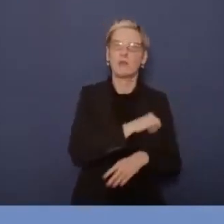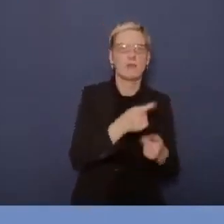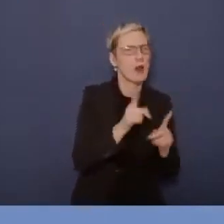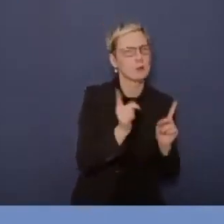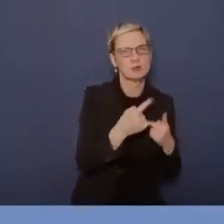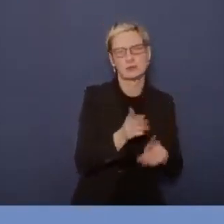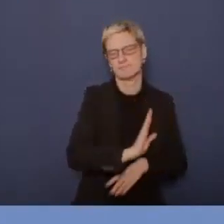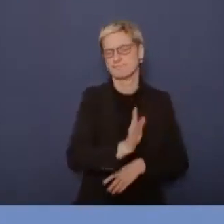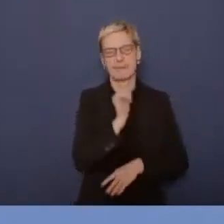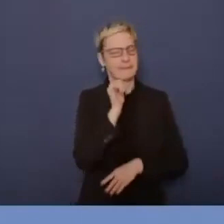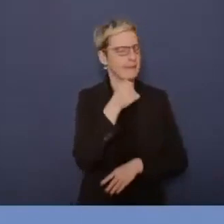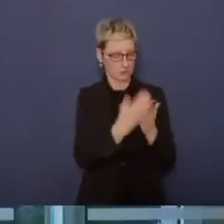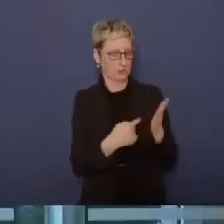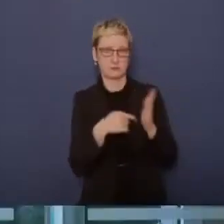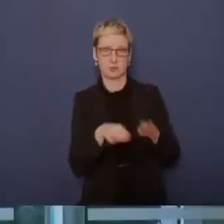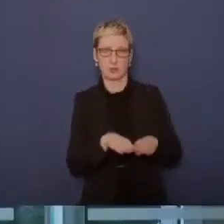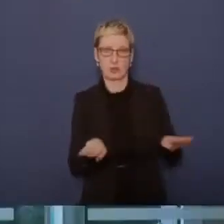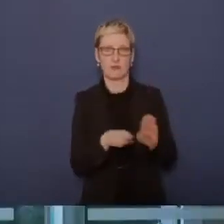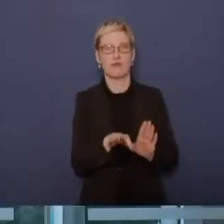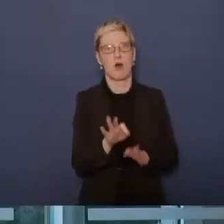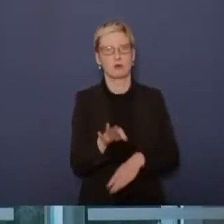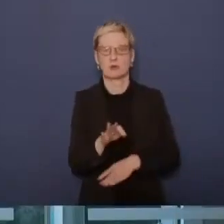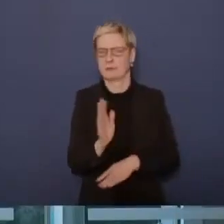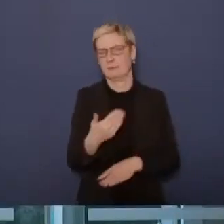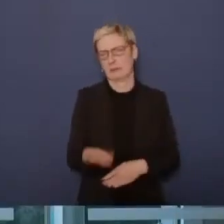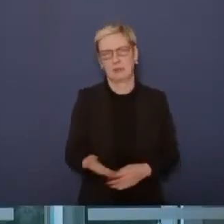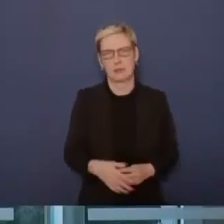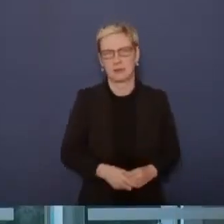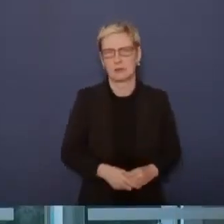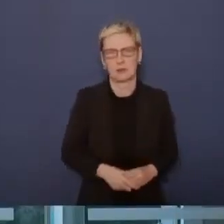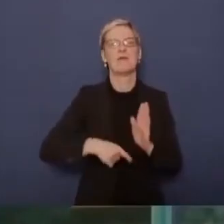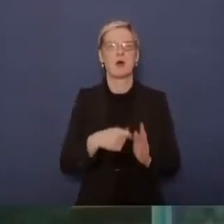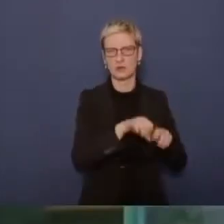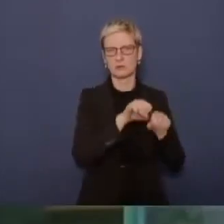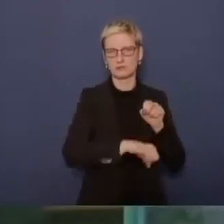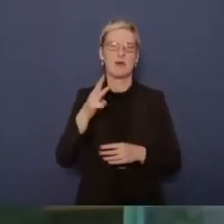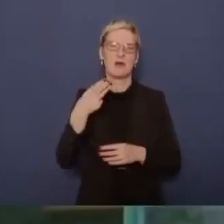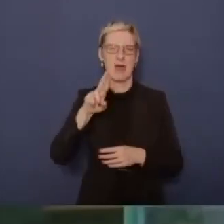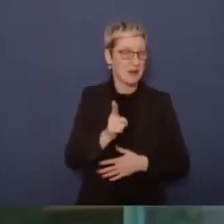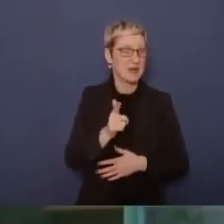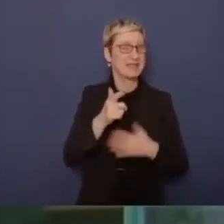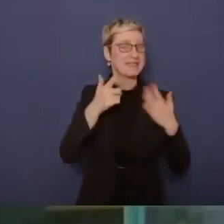auch jede, also beispielsweise für, also die, also